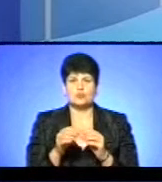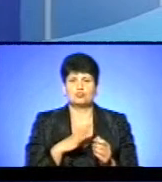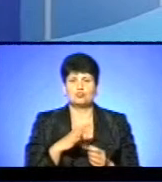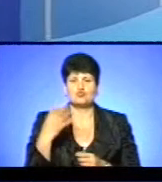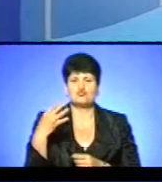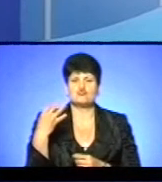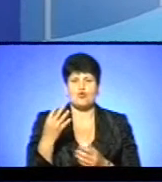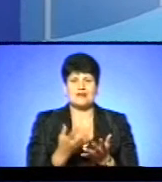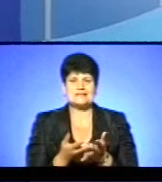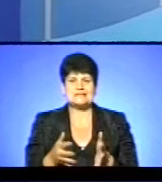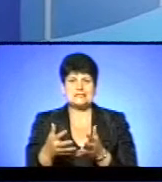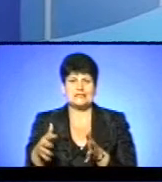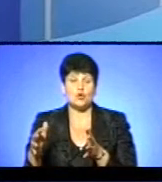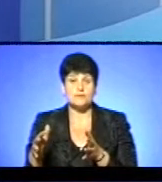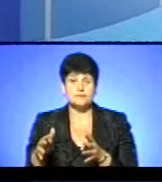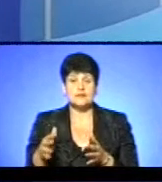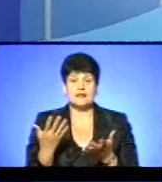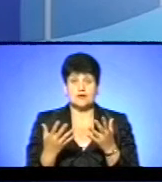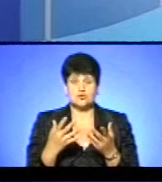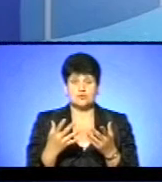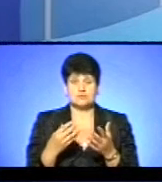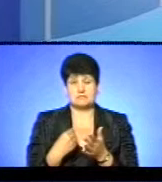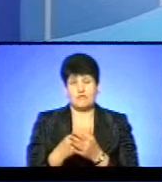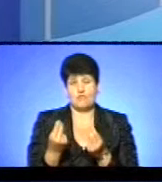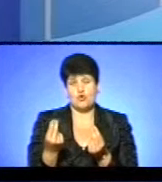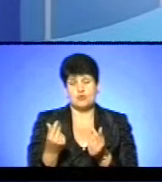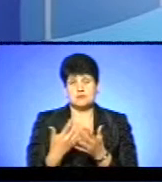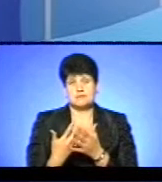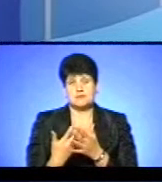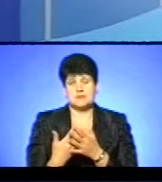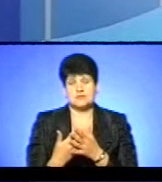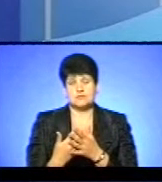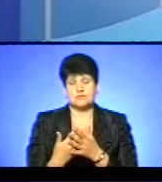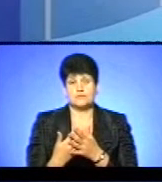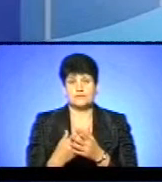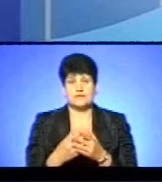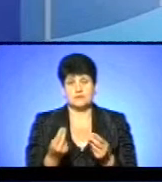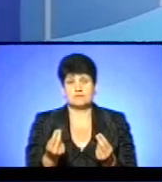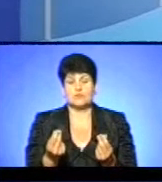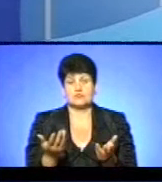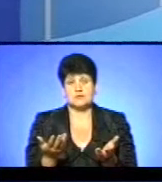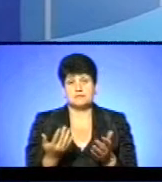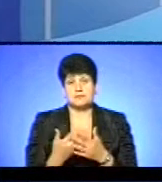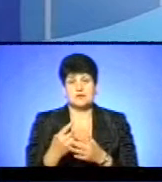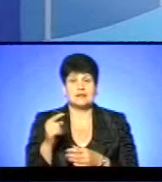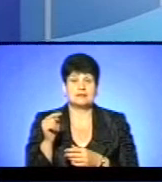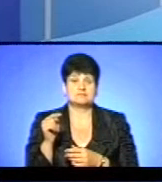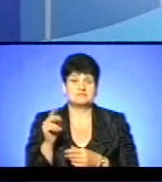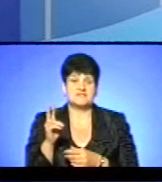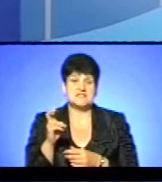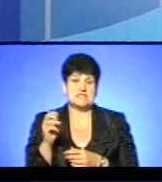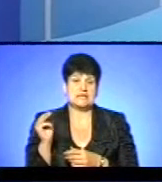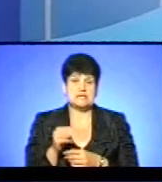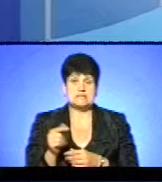сіток таких. Це, якщо перевести на матеріальні цінності, десь так подивитися на ринку вартість тих сіток, це десь на 1200